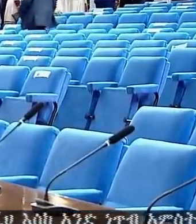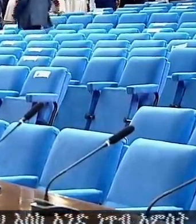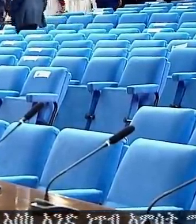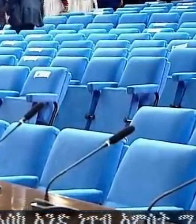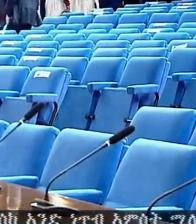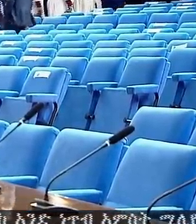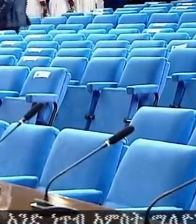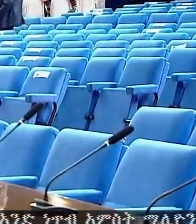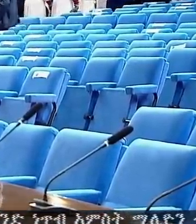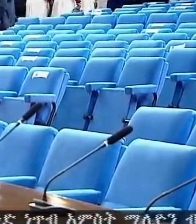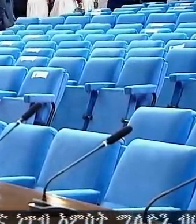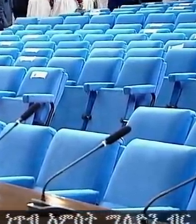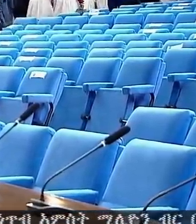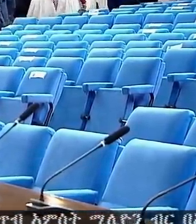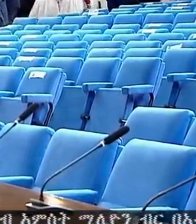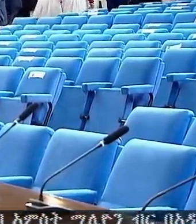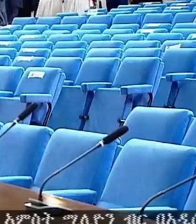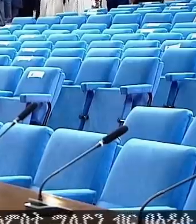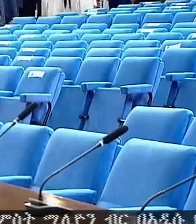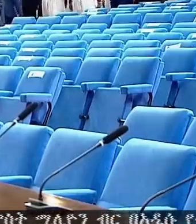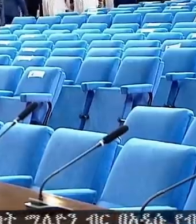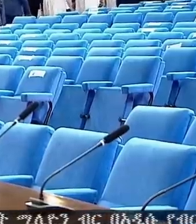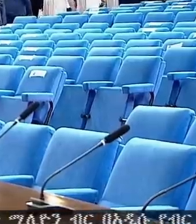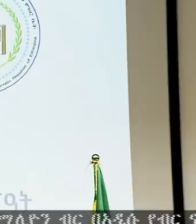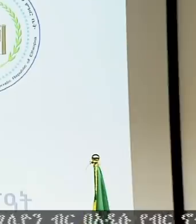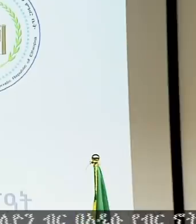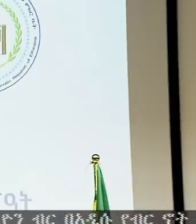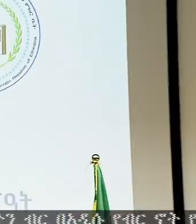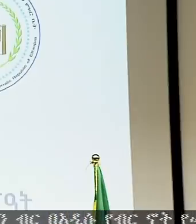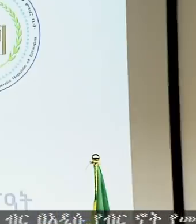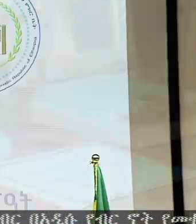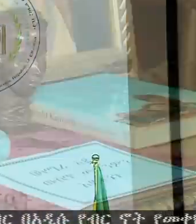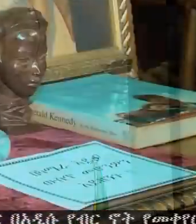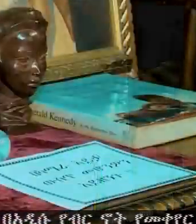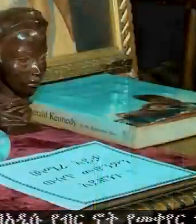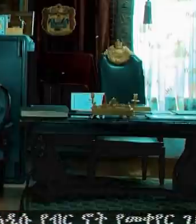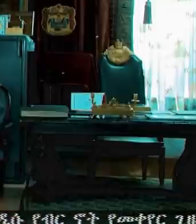ተመልካቾቻችን እንግዲህ በዛሬው